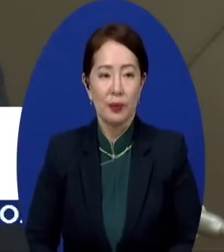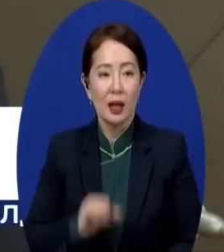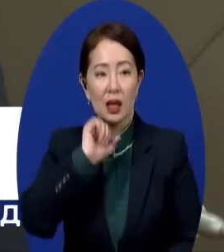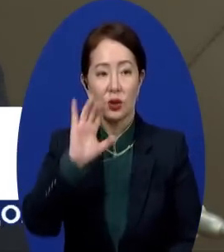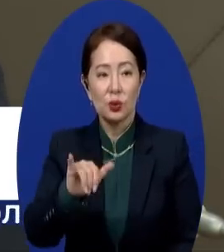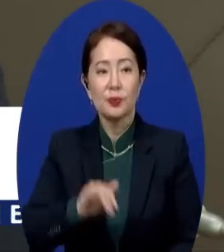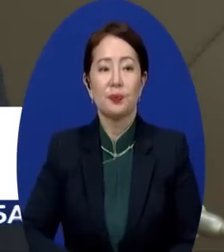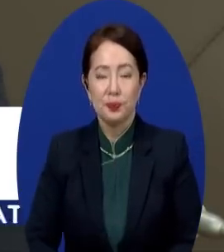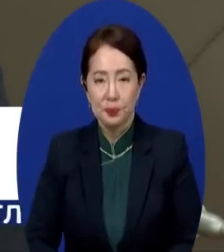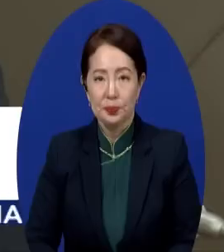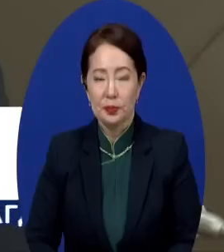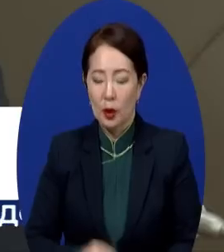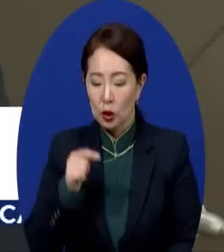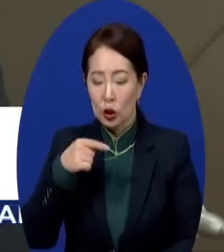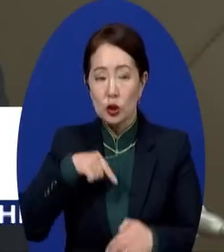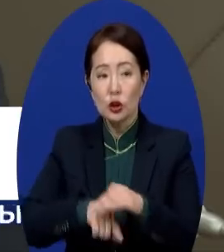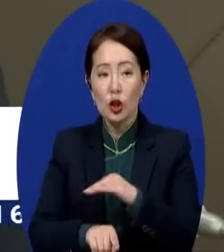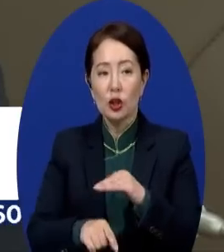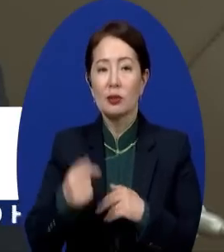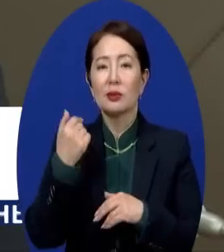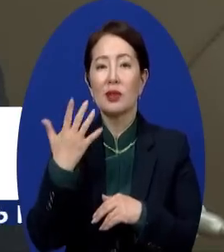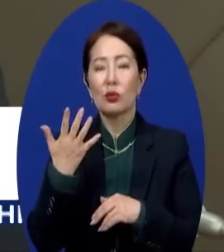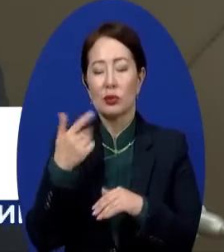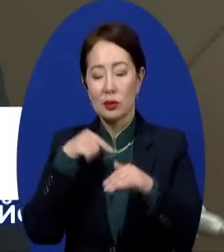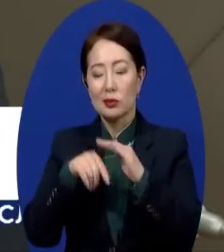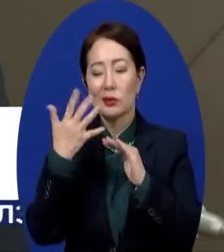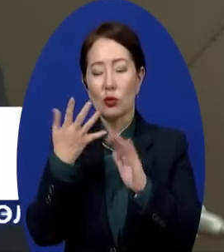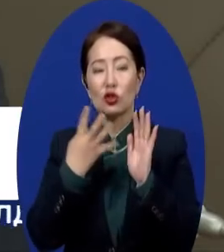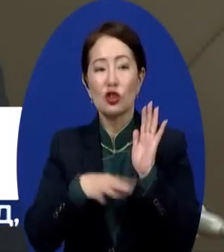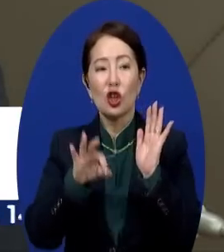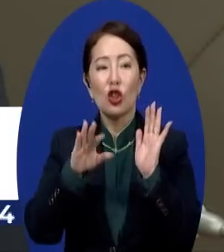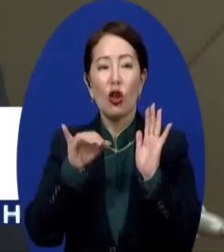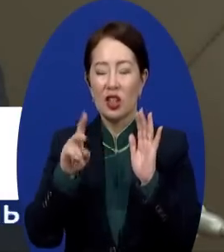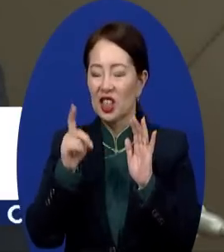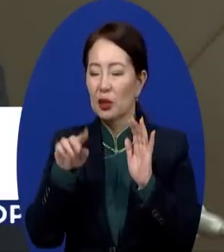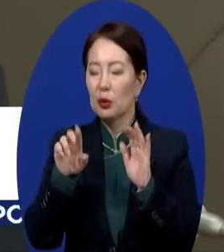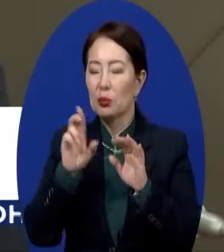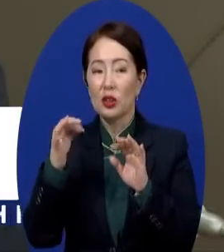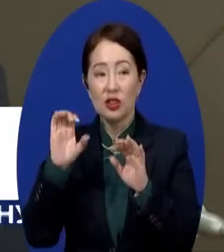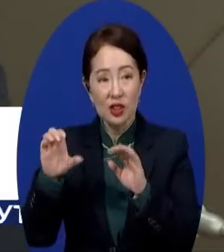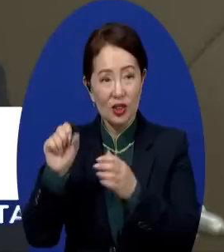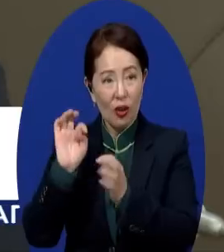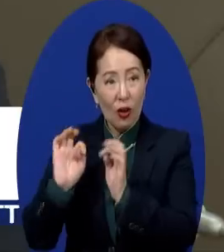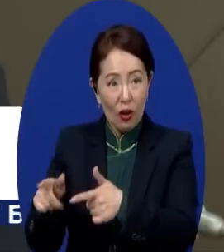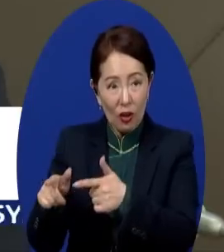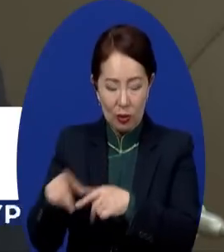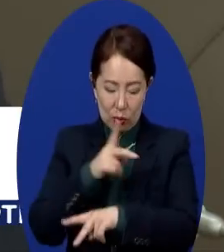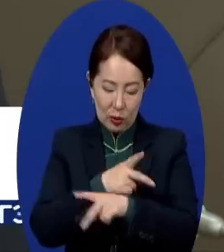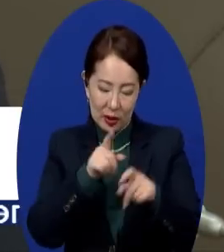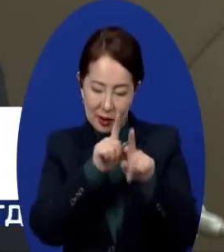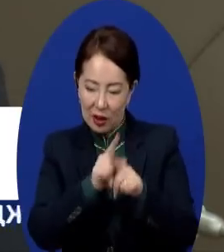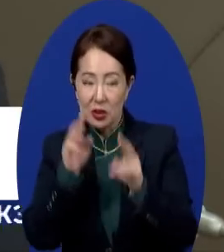асуулт байна. За энэ дотор 590 гари тонн химийн бодисын гог хаягдлыг одоогийн мөрдөж буй хууль тогтоомжийн хүрээнд шийдвэрлэх